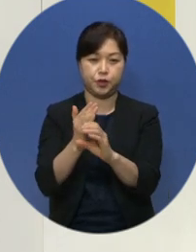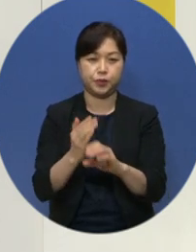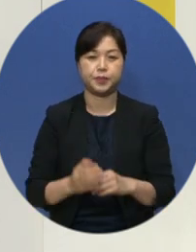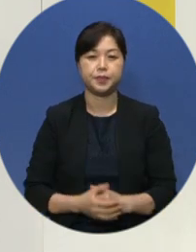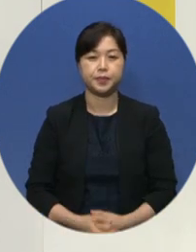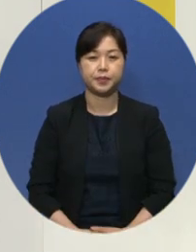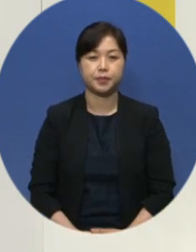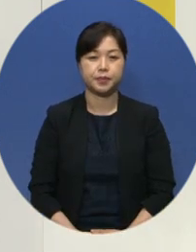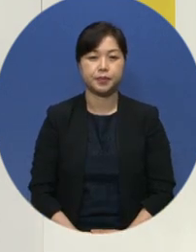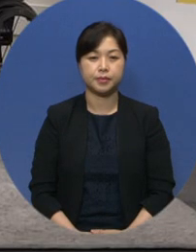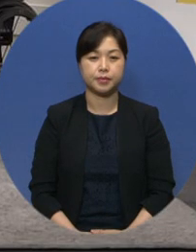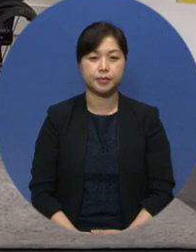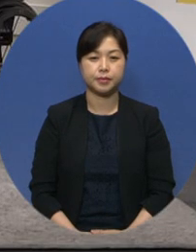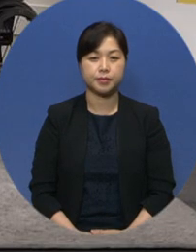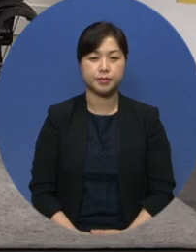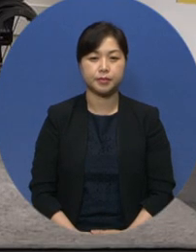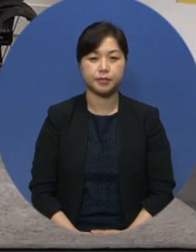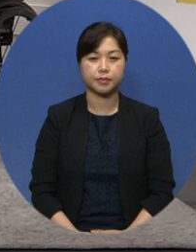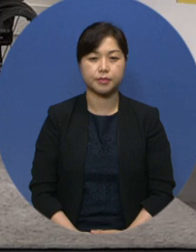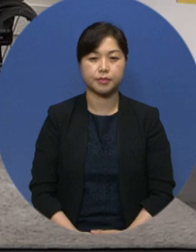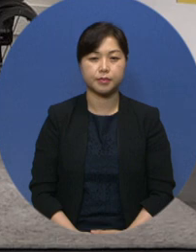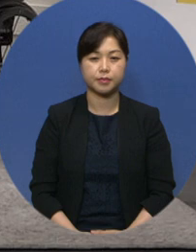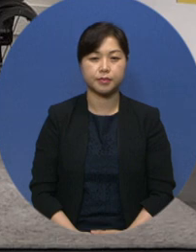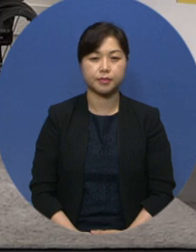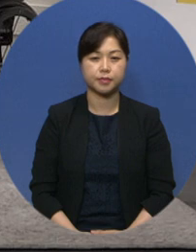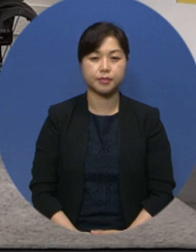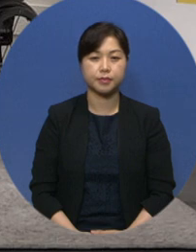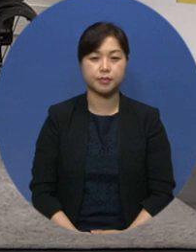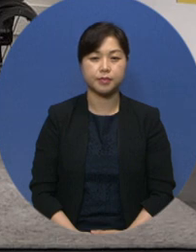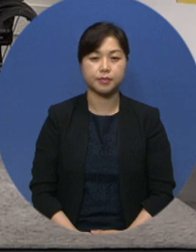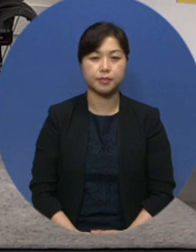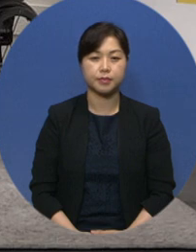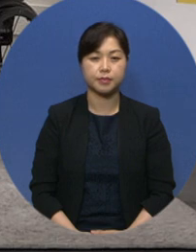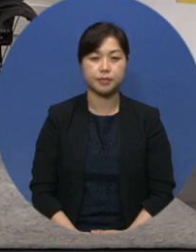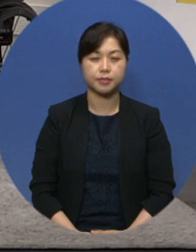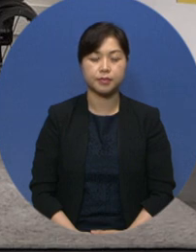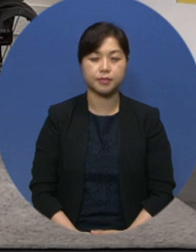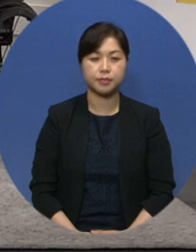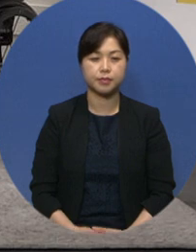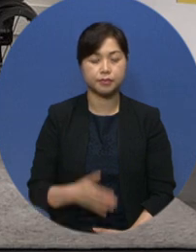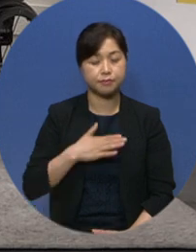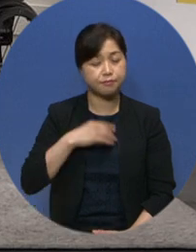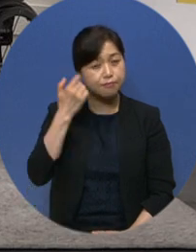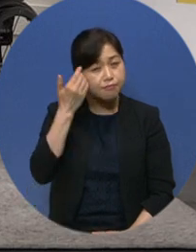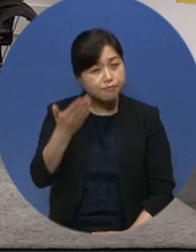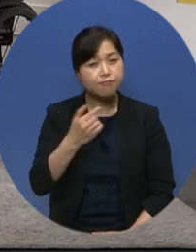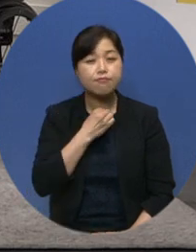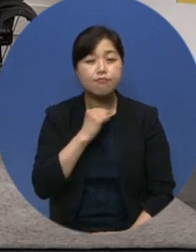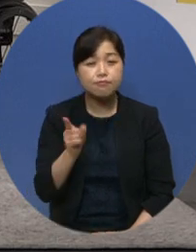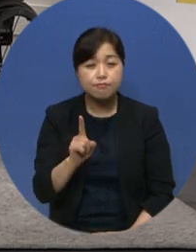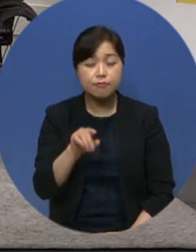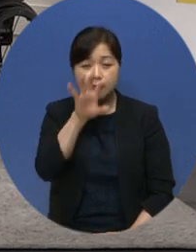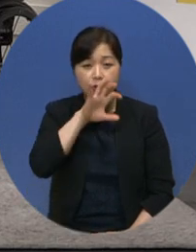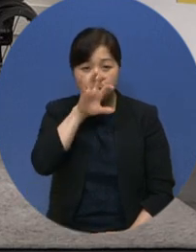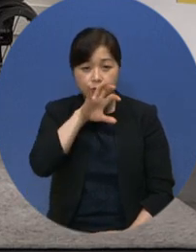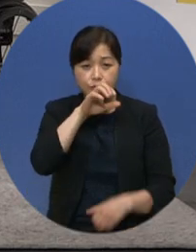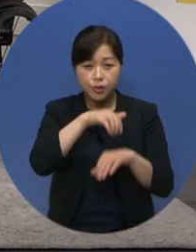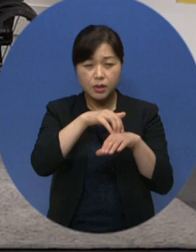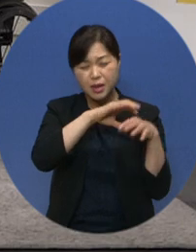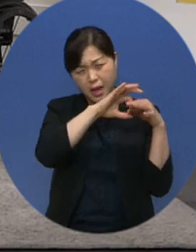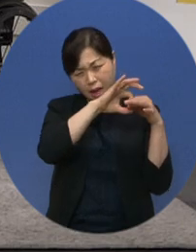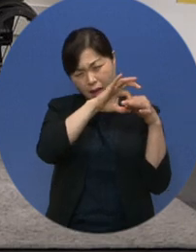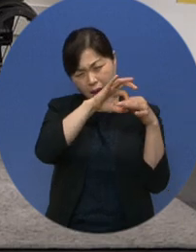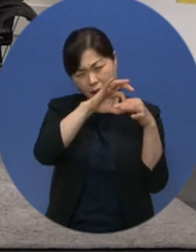있습니다 근데 이제 제가 궁금한 것은 내 뭐냐면은 훈련을 그렇게 지속적으로 할 수 있었으면 관계가